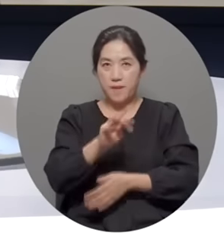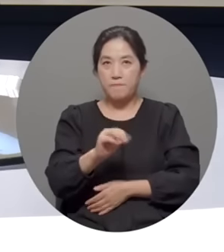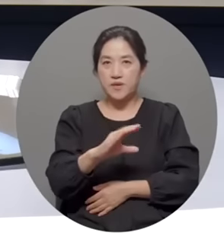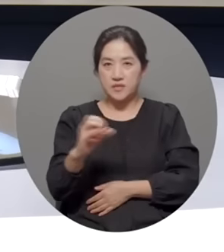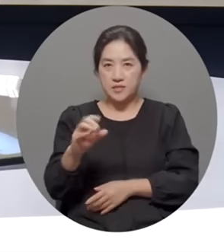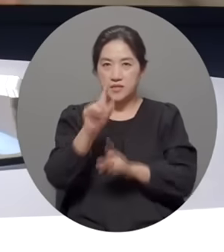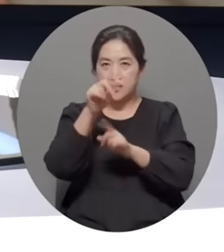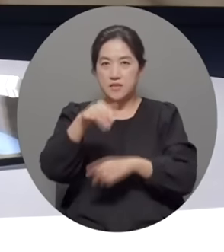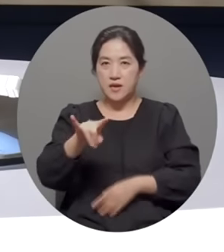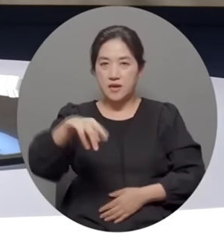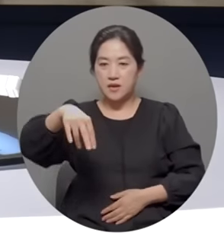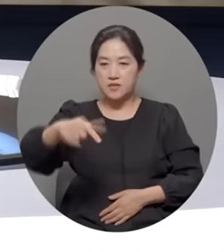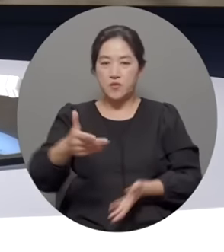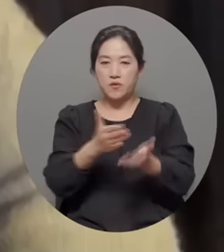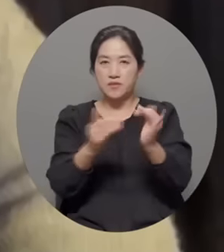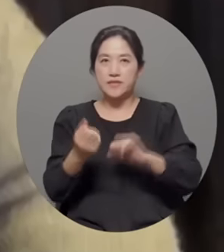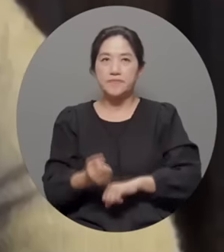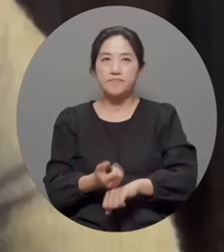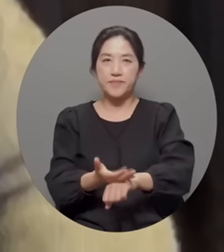이혜선 기자입니다.